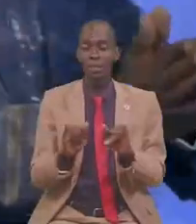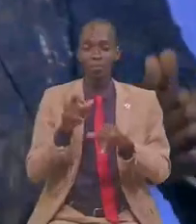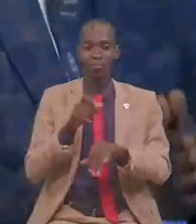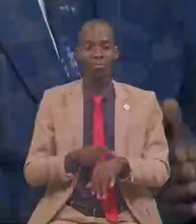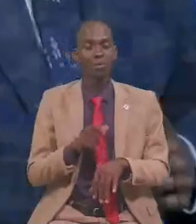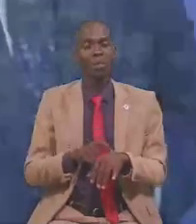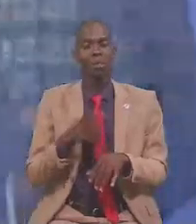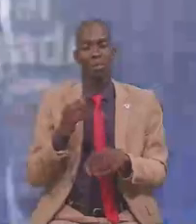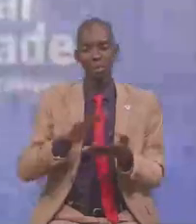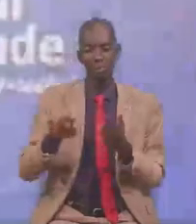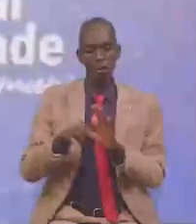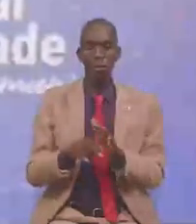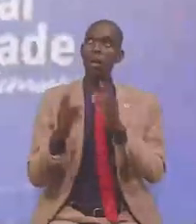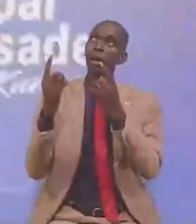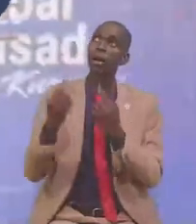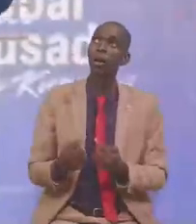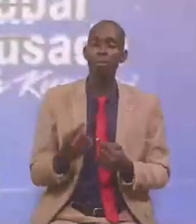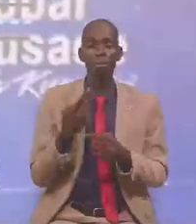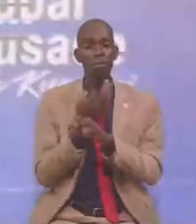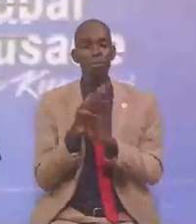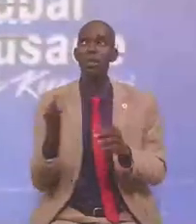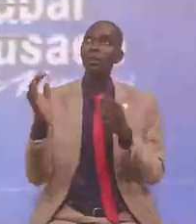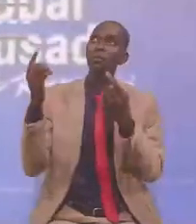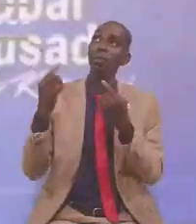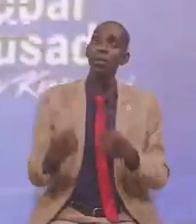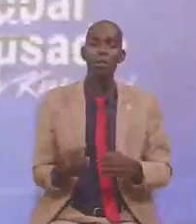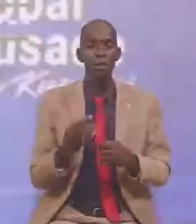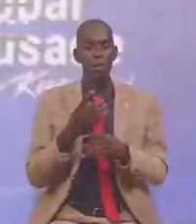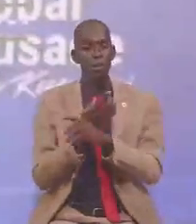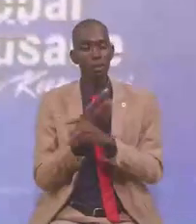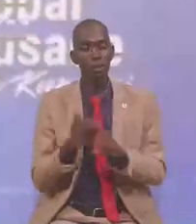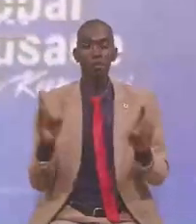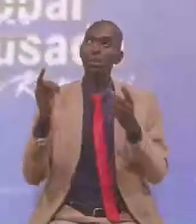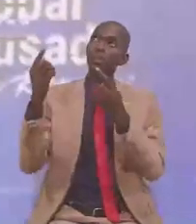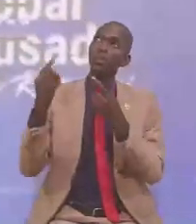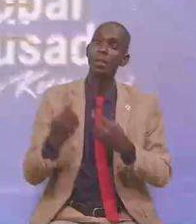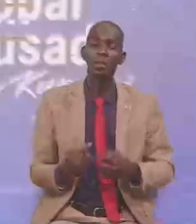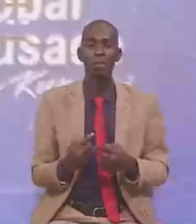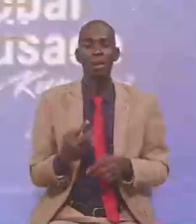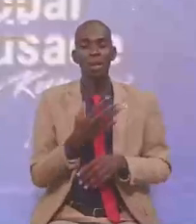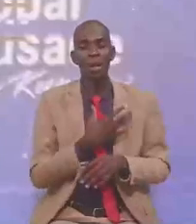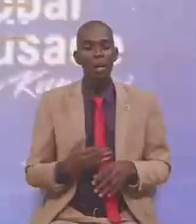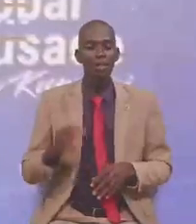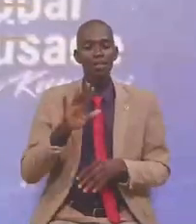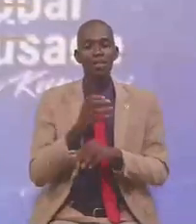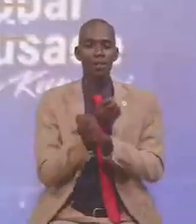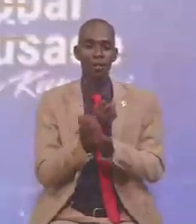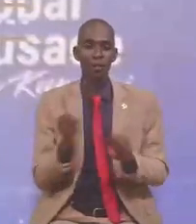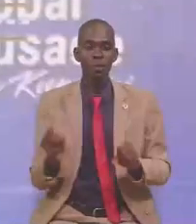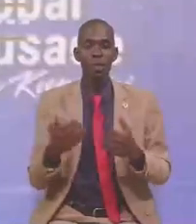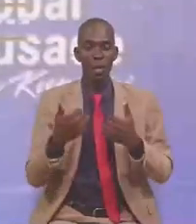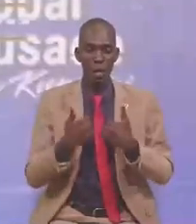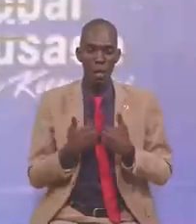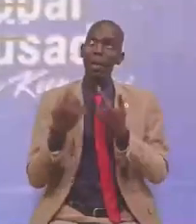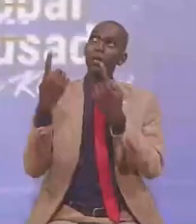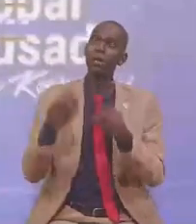Et à cette heure, le pardon est venu, la liberté est venue, la délivrance est venue et votre salut